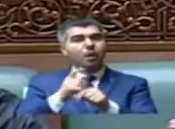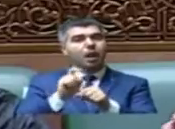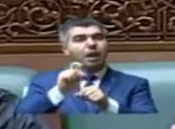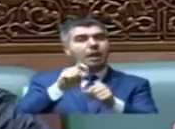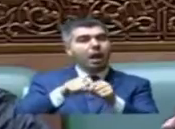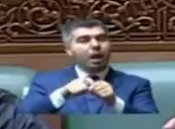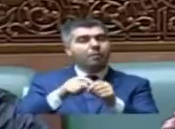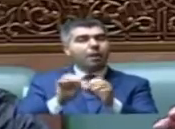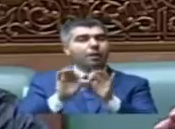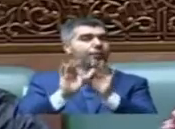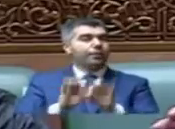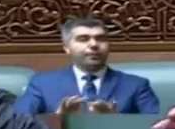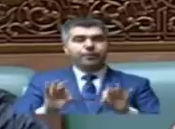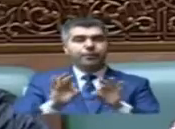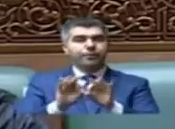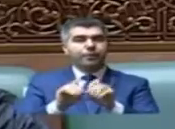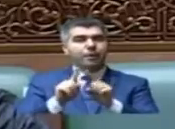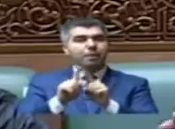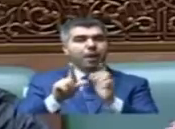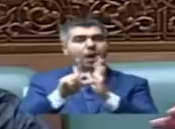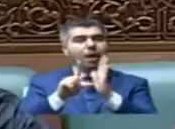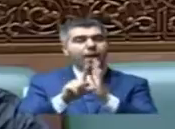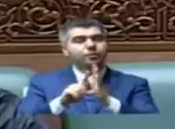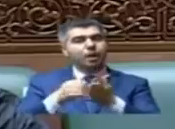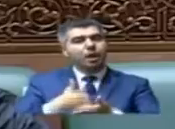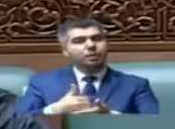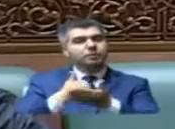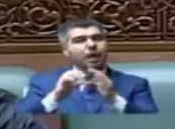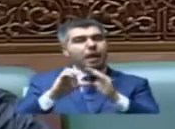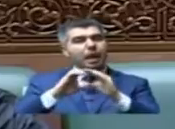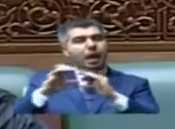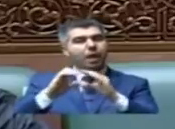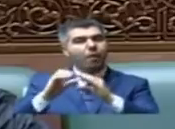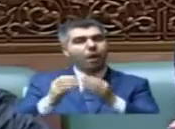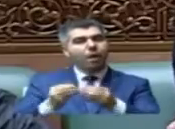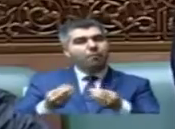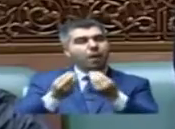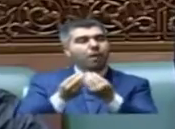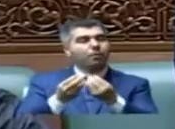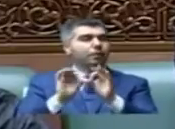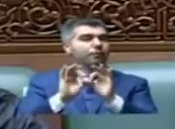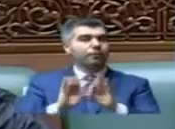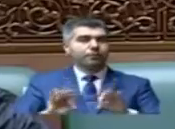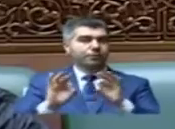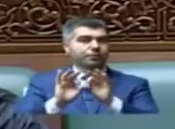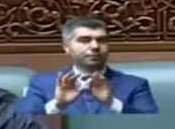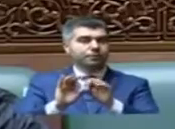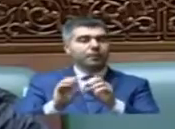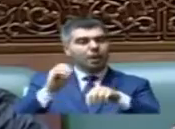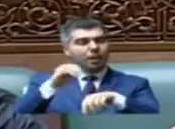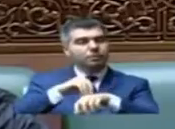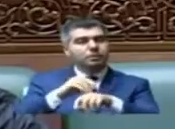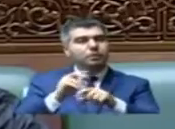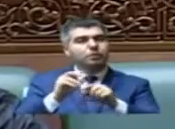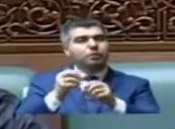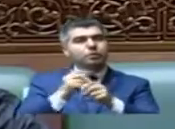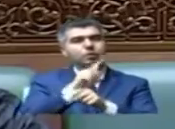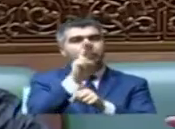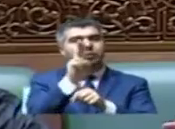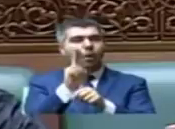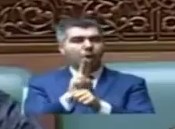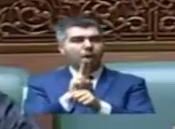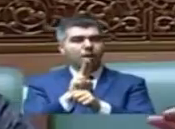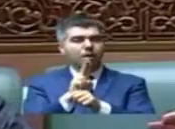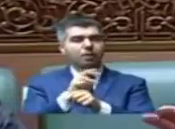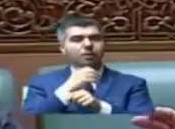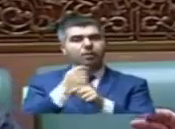النقابي وفي إدماج مطالبهم في الحوار الاجتماعي؟ كذلك نسائلكم السيد الوزير ونطالبكم